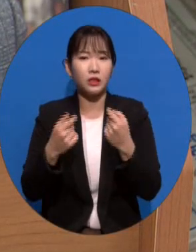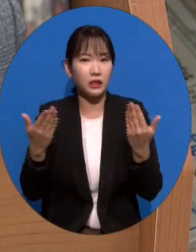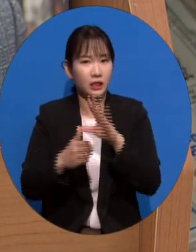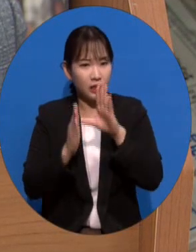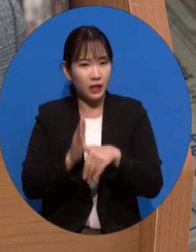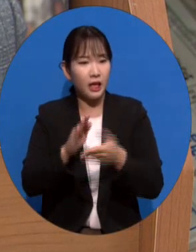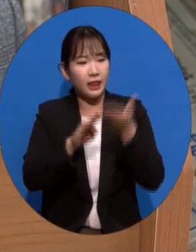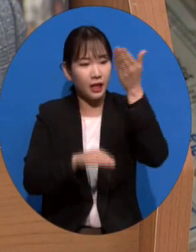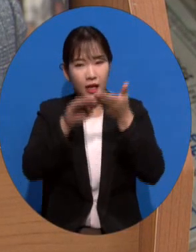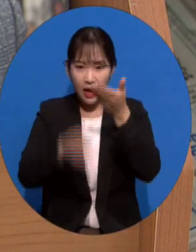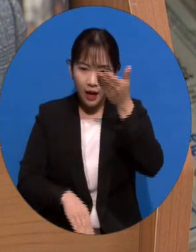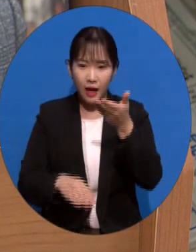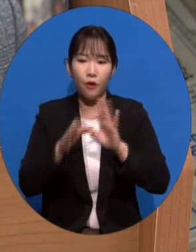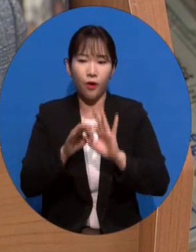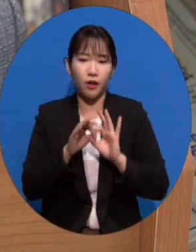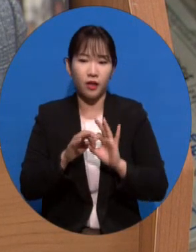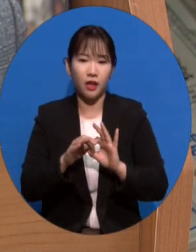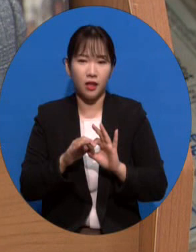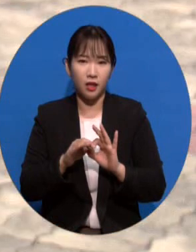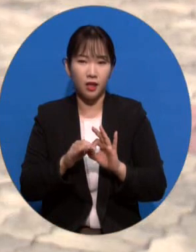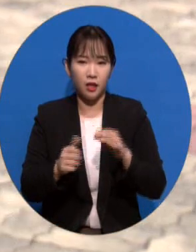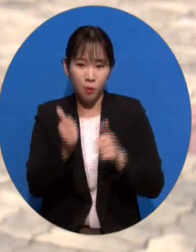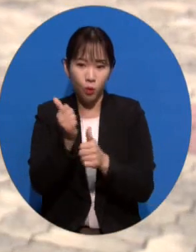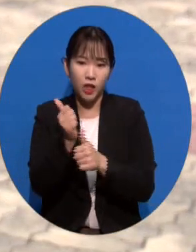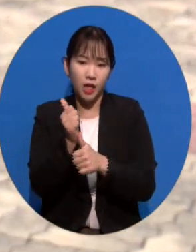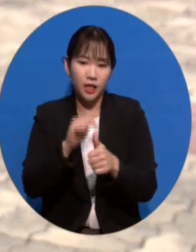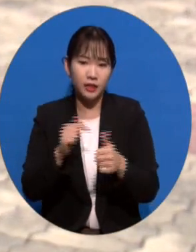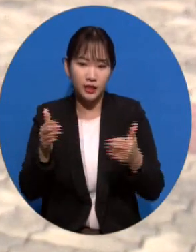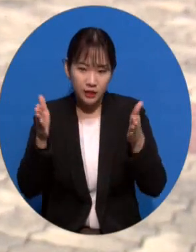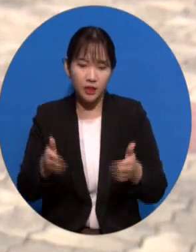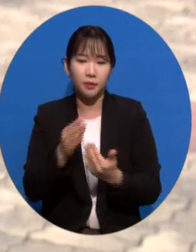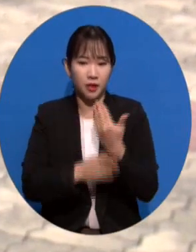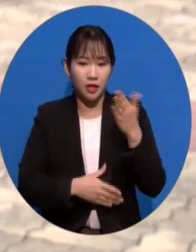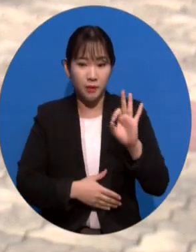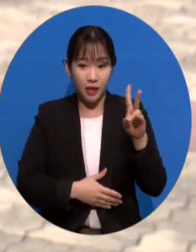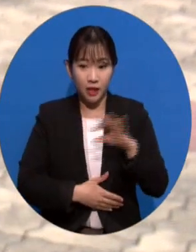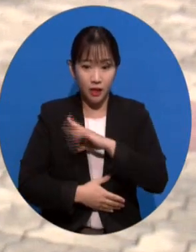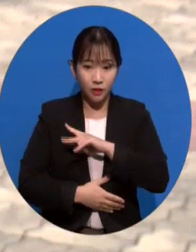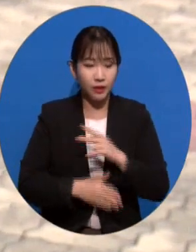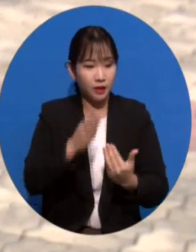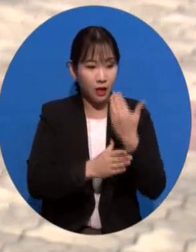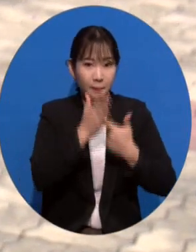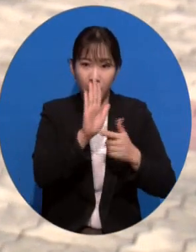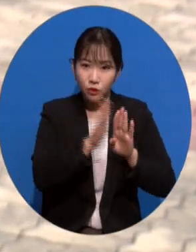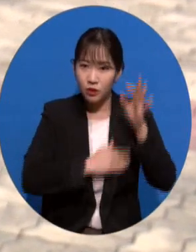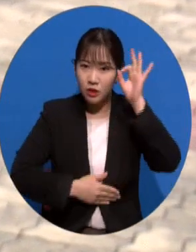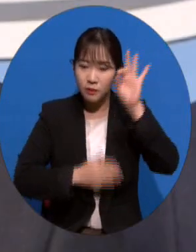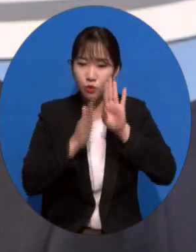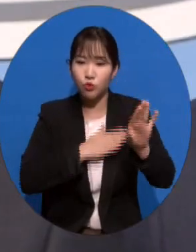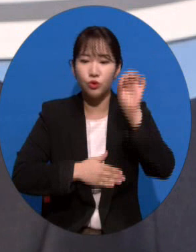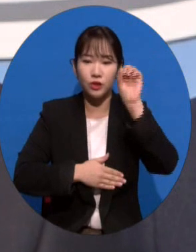상하 관계에 있는 보좌진 사이에서 빚어졌습니다. 다만 양향자 의원은 사건이 알려진 뒤 열흘이